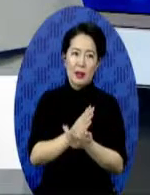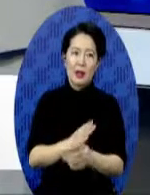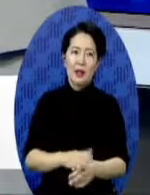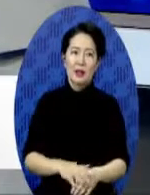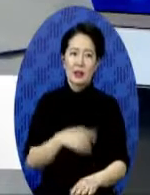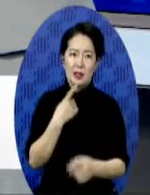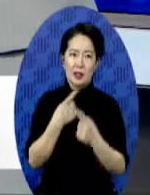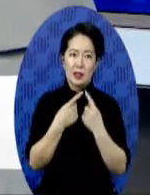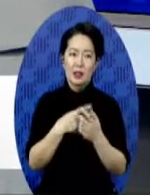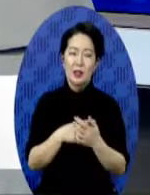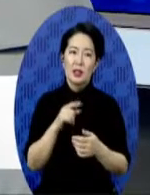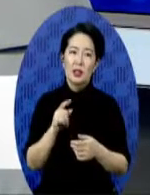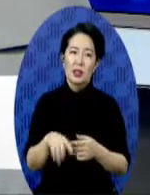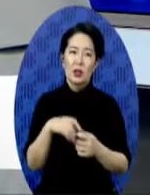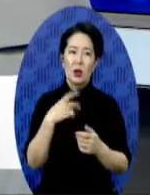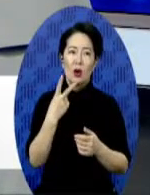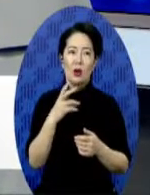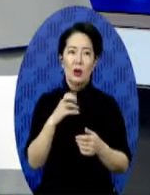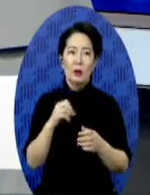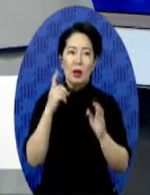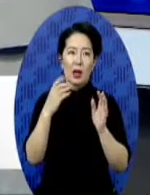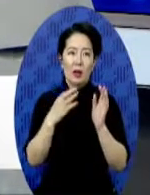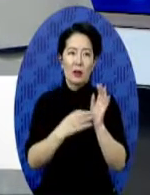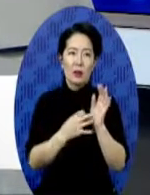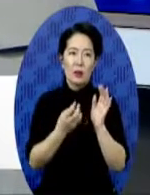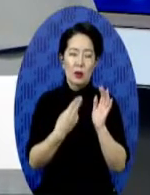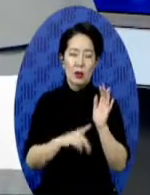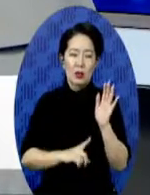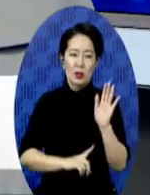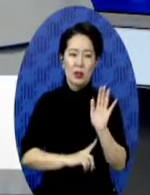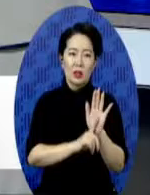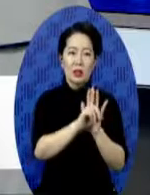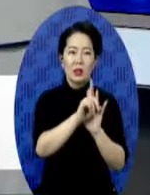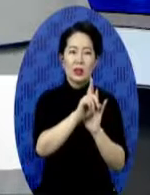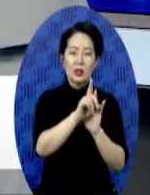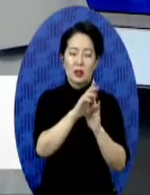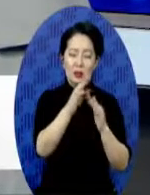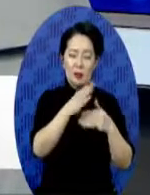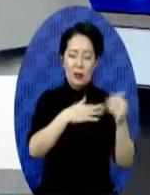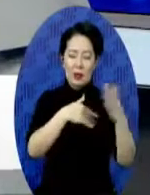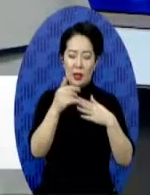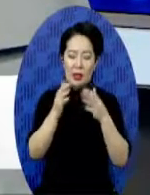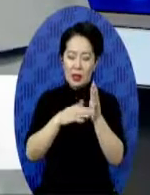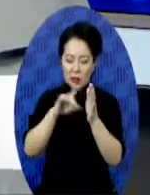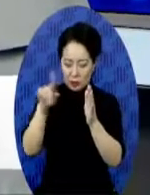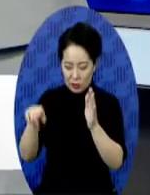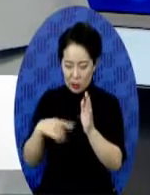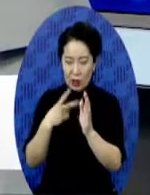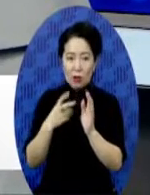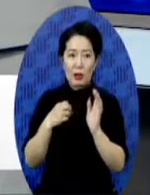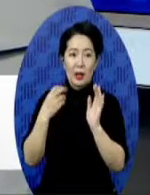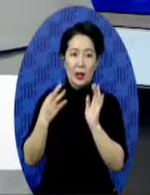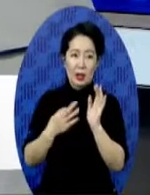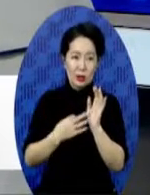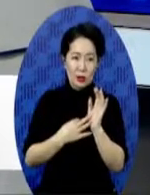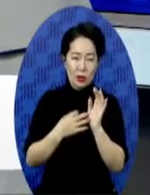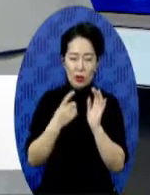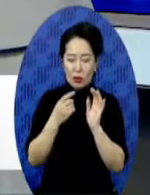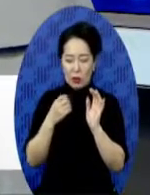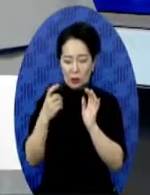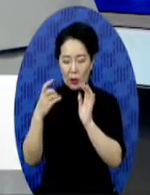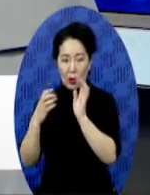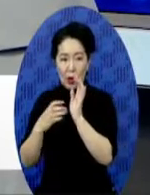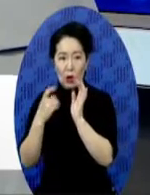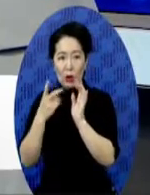гэдгийг үл хэлж байгаа. За тэгэхээр 2018 онд эхлээд бусад дараагийн онд буюу 2019-2020 онд л шилжиж